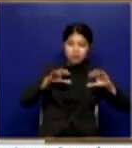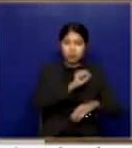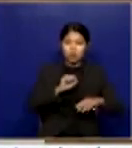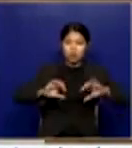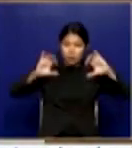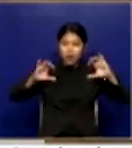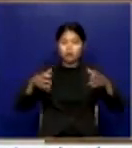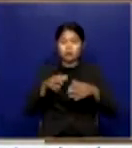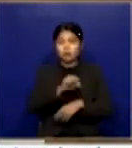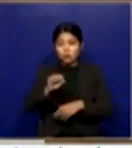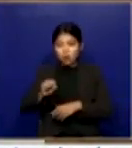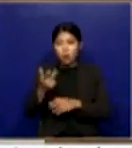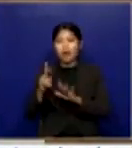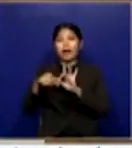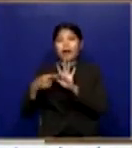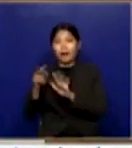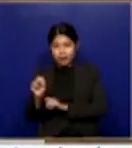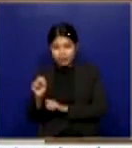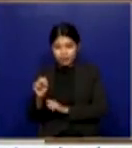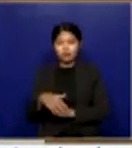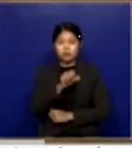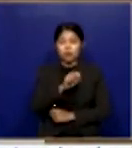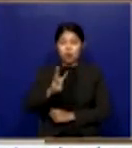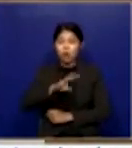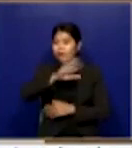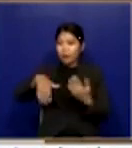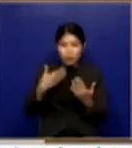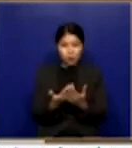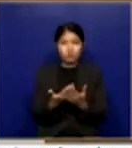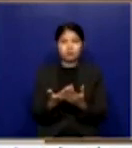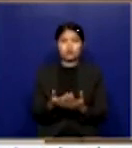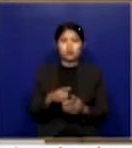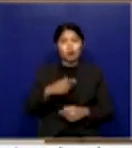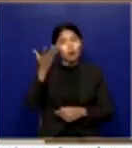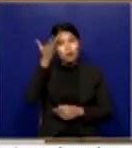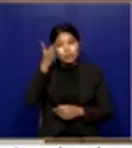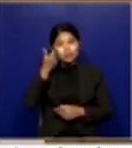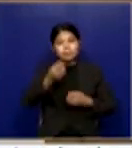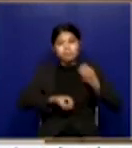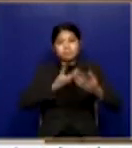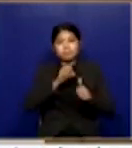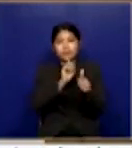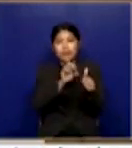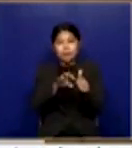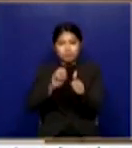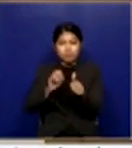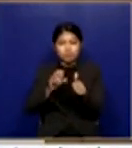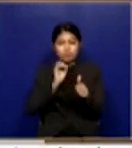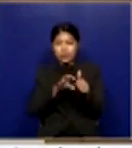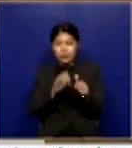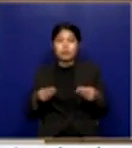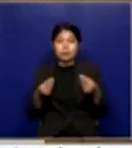เข้าไปค้างและสมาชิกวุฒิสภานทุกท่านที่แสดงความเห็นขี้หน้าทางออกให้กับรัฐบาล